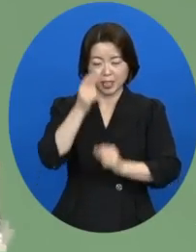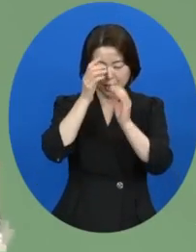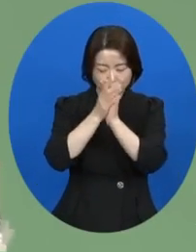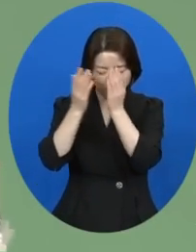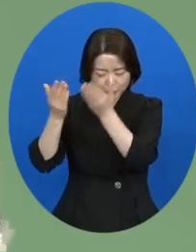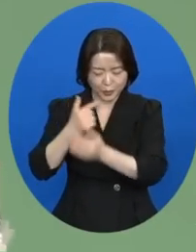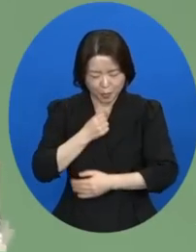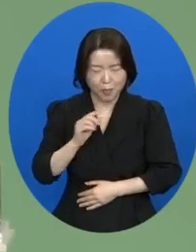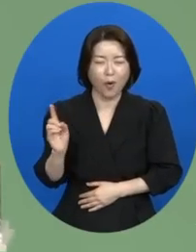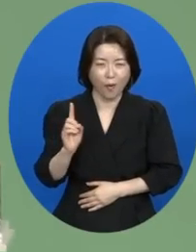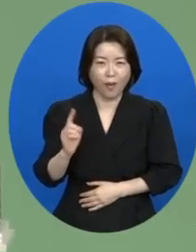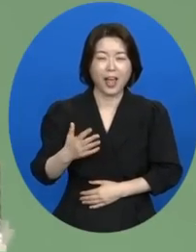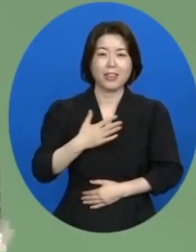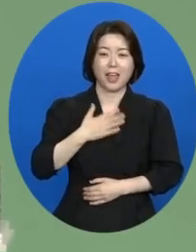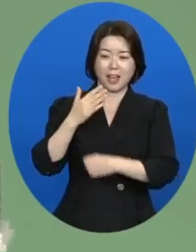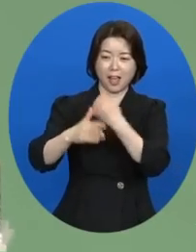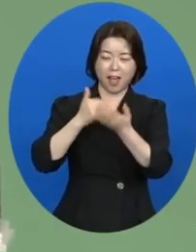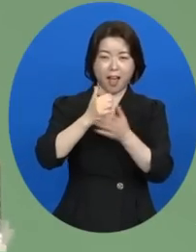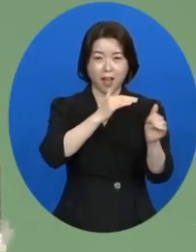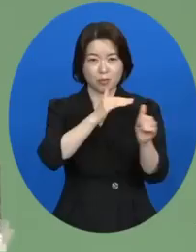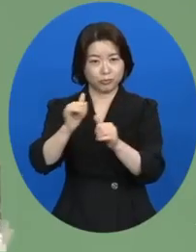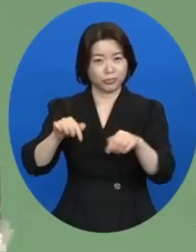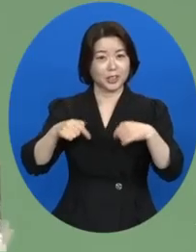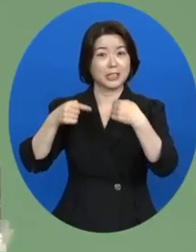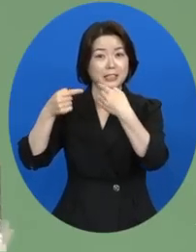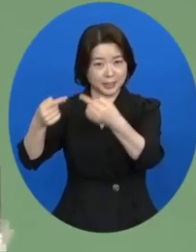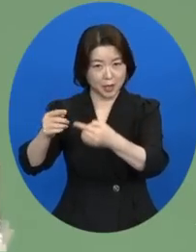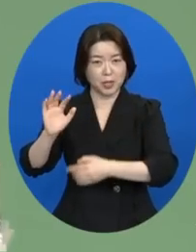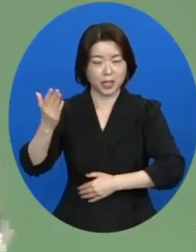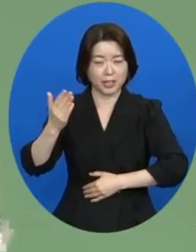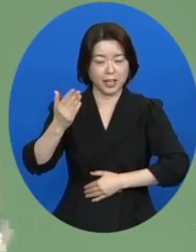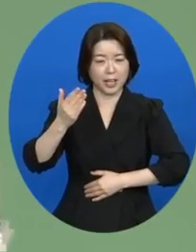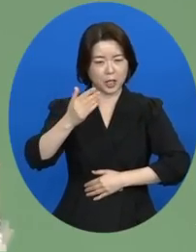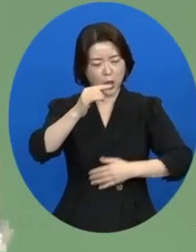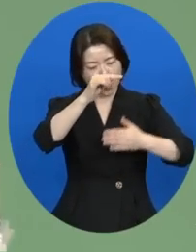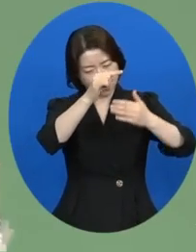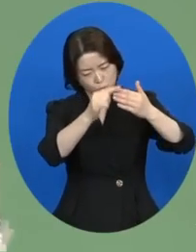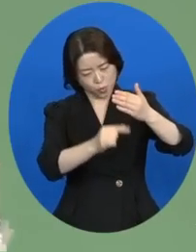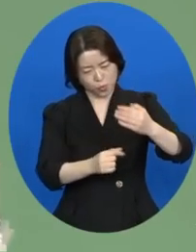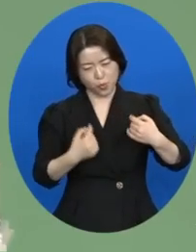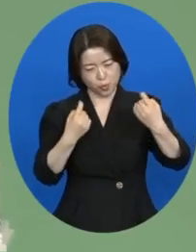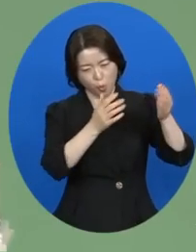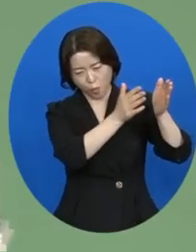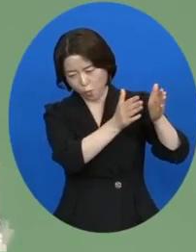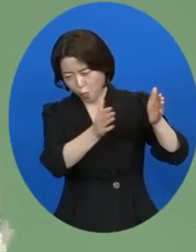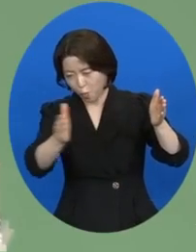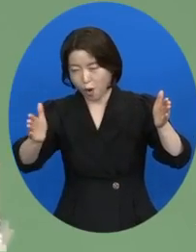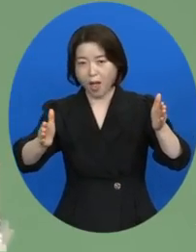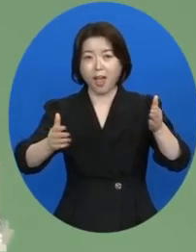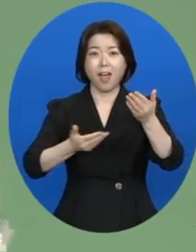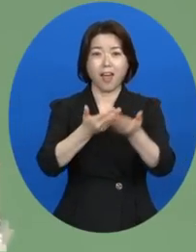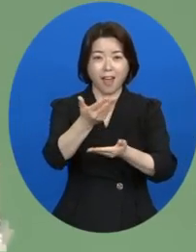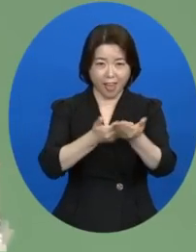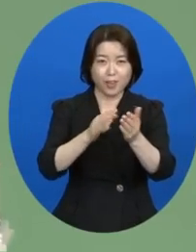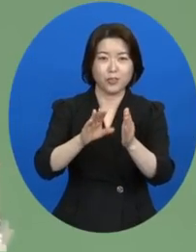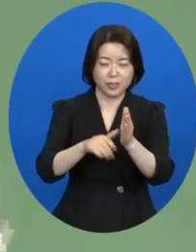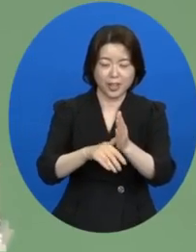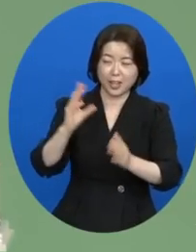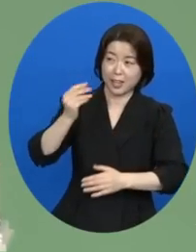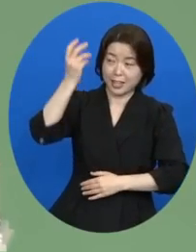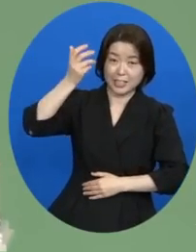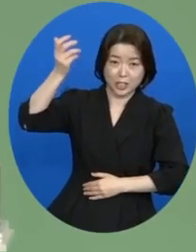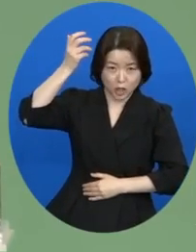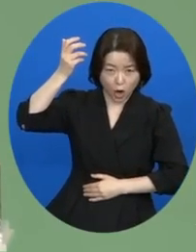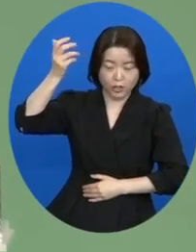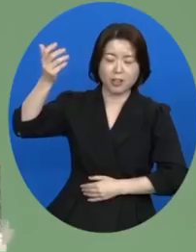기도하기는 제가 하느님의 부르심에 참여하게 된 여정들이 나누어질 때 성령님께서